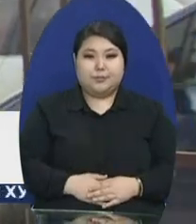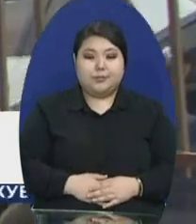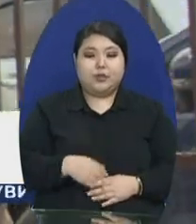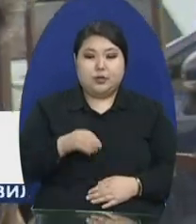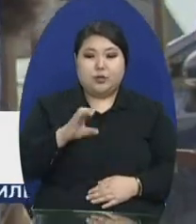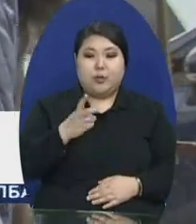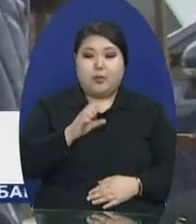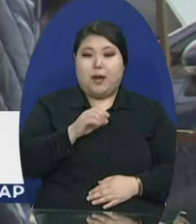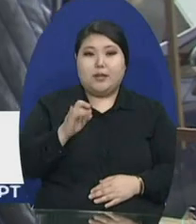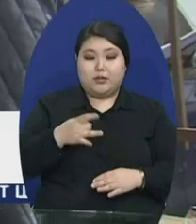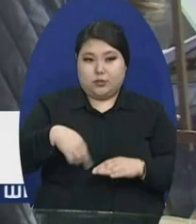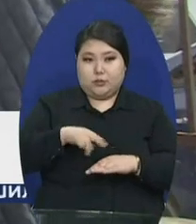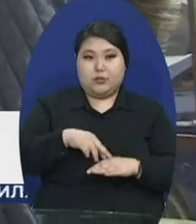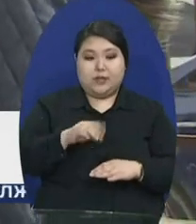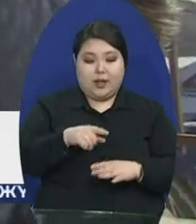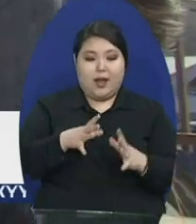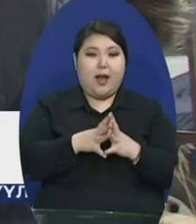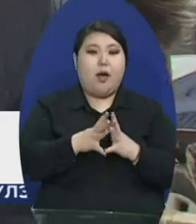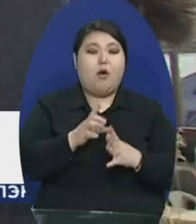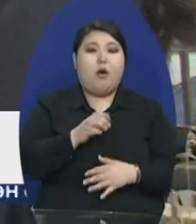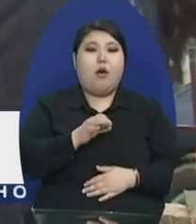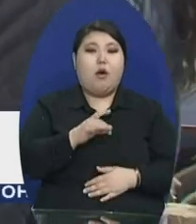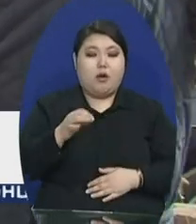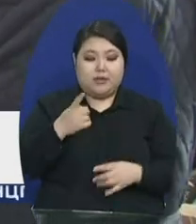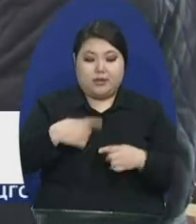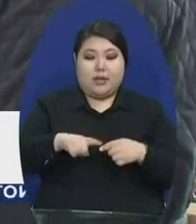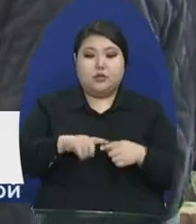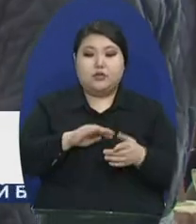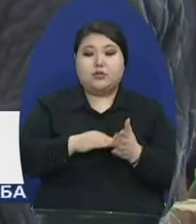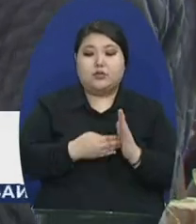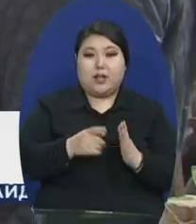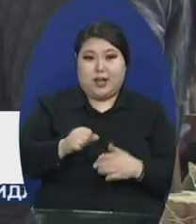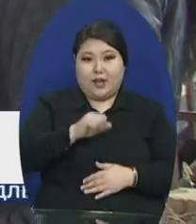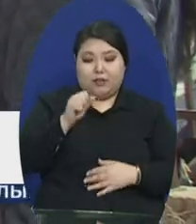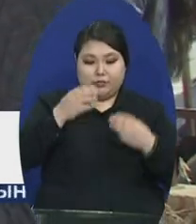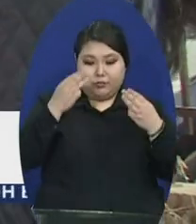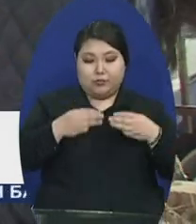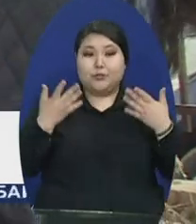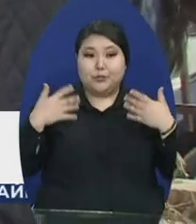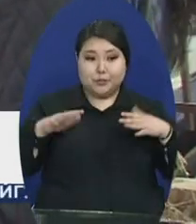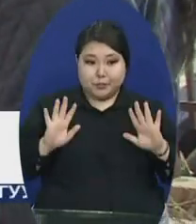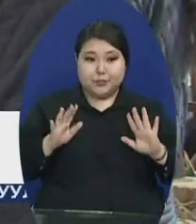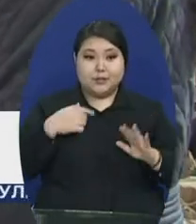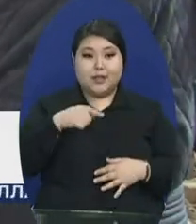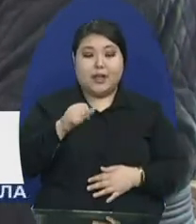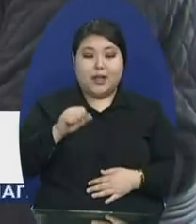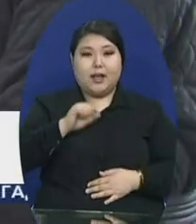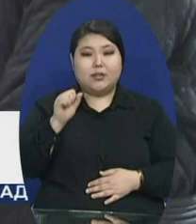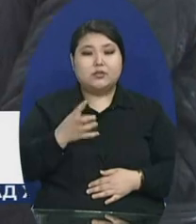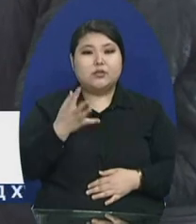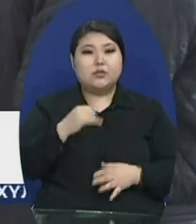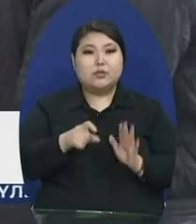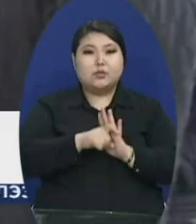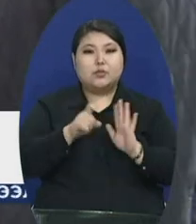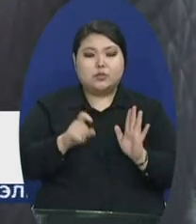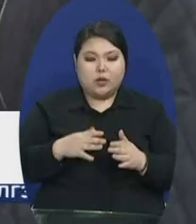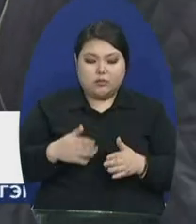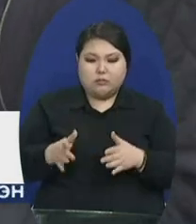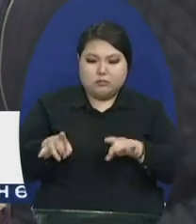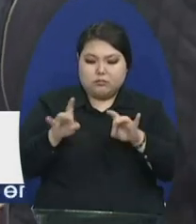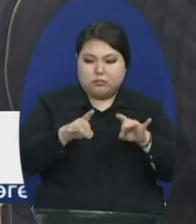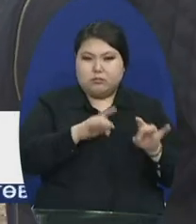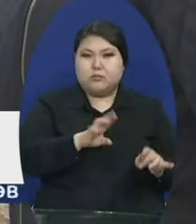Тэгэхээр Сүхбаатар дүүргийн 10-р хороонд хорооны дахин төлөвлөлтийн асуудал бол ингээд шийдэгдэж байгаа шүү байна. Энэ асуудал ер нь хэр хугацаанд сунжирсан